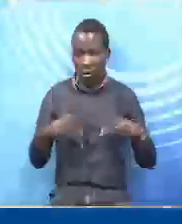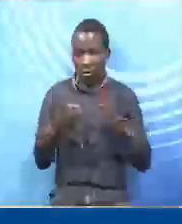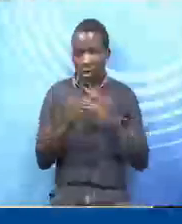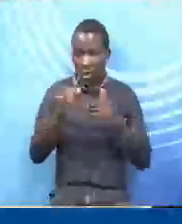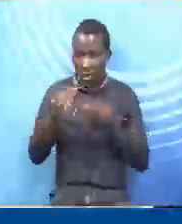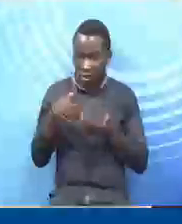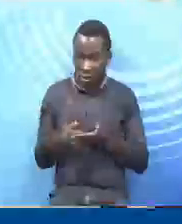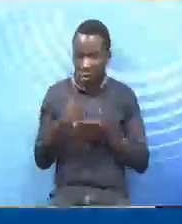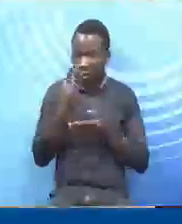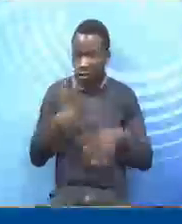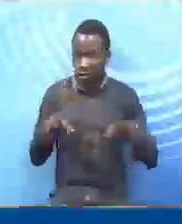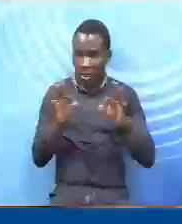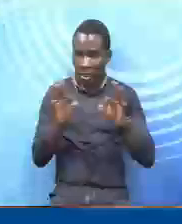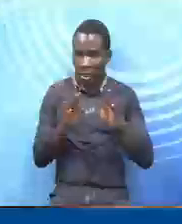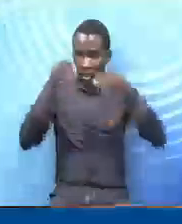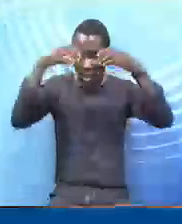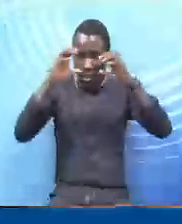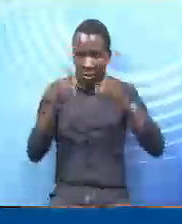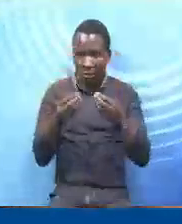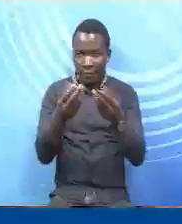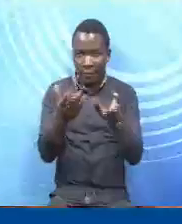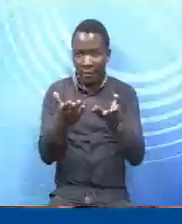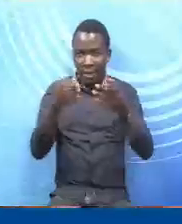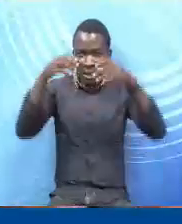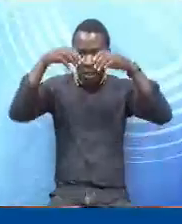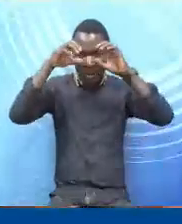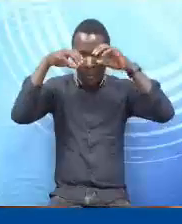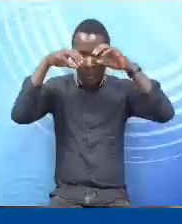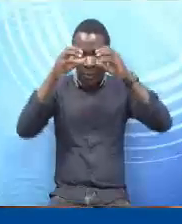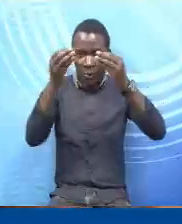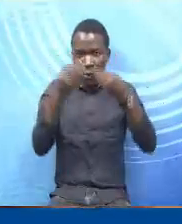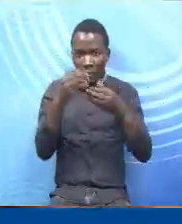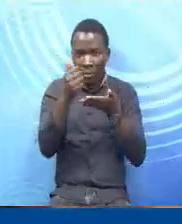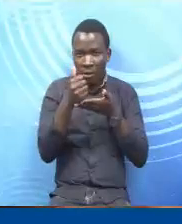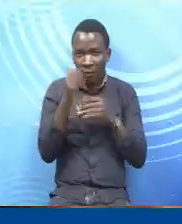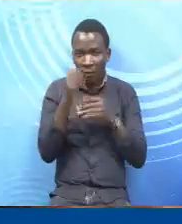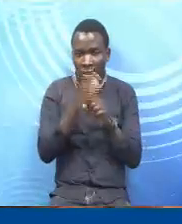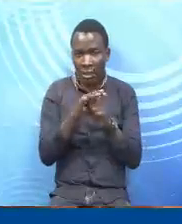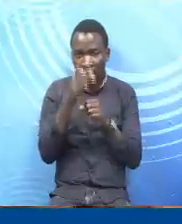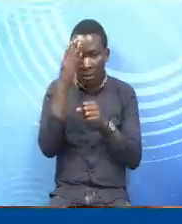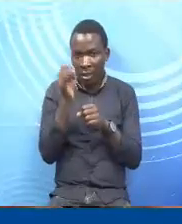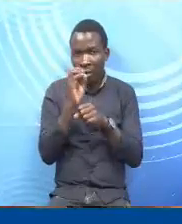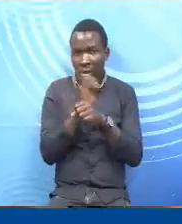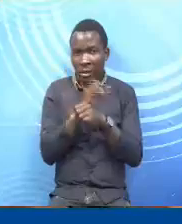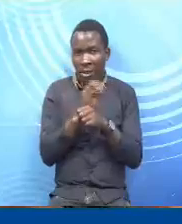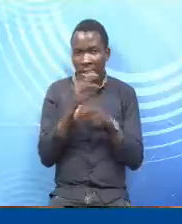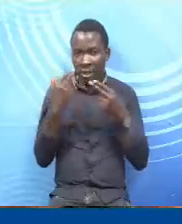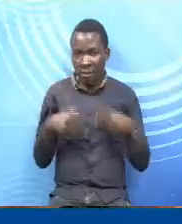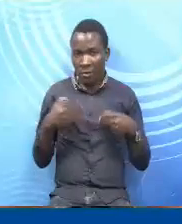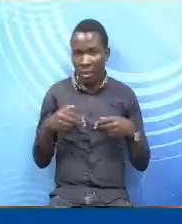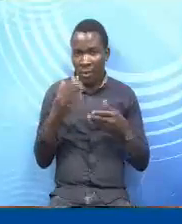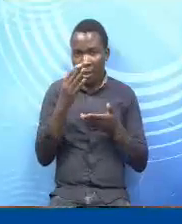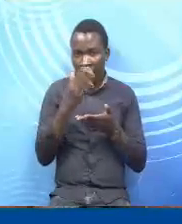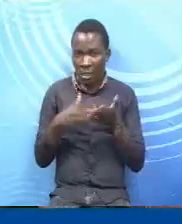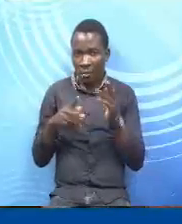bipimo bakikirijwe. Ibi bipimo duhawe bizadufasha cyane kuko abajyanama b'ubuzima ni bamwe mu